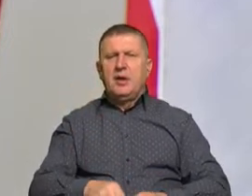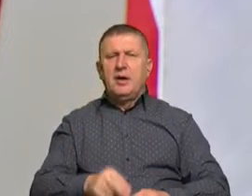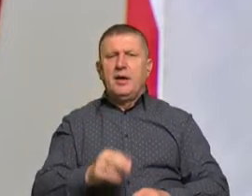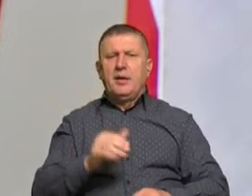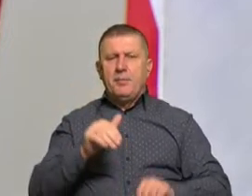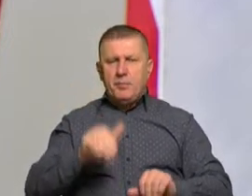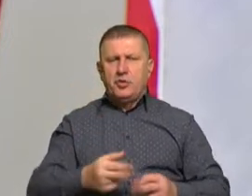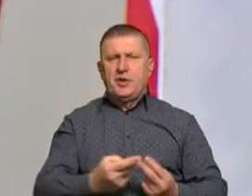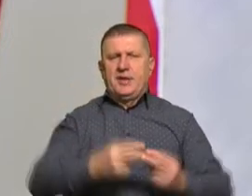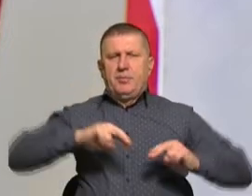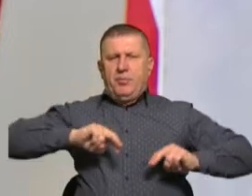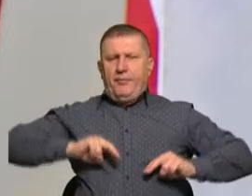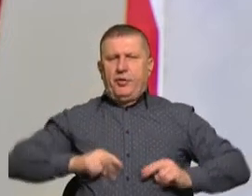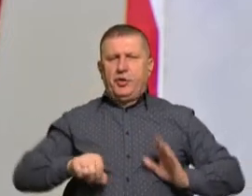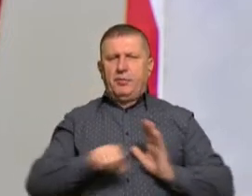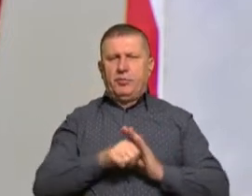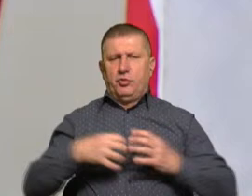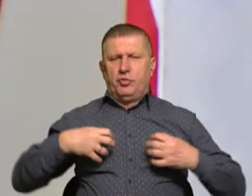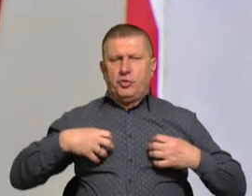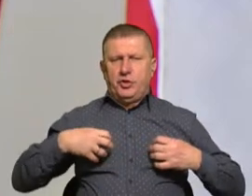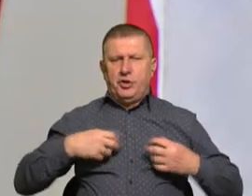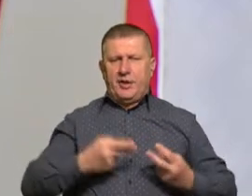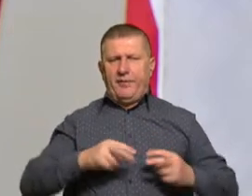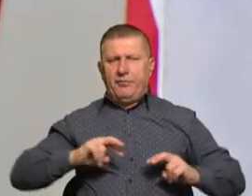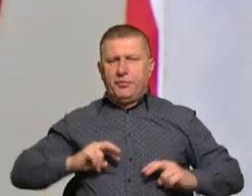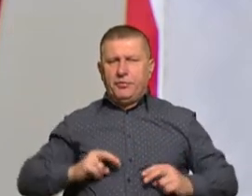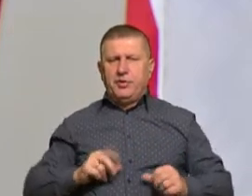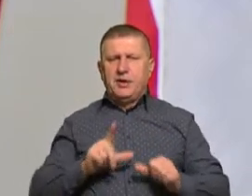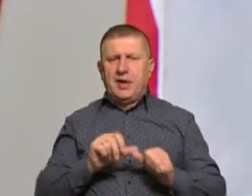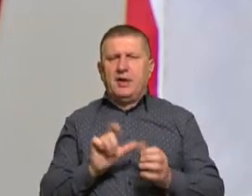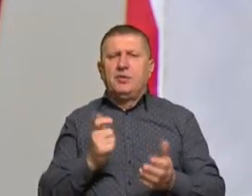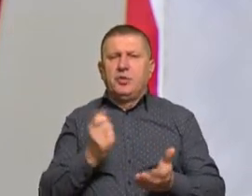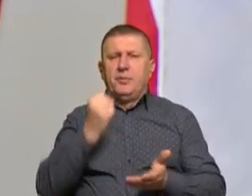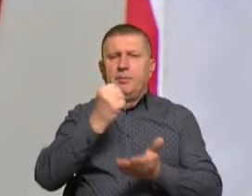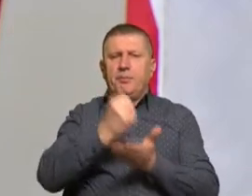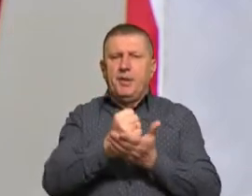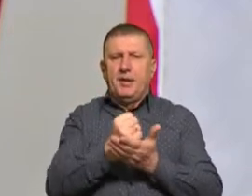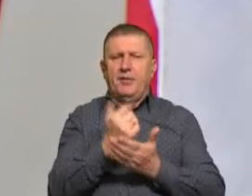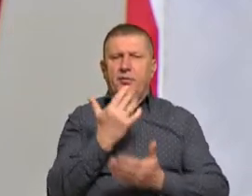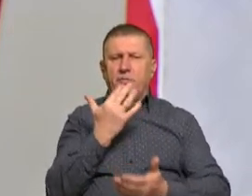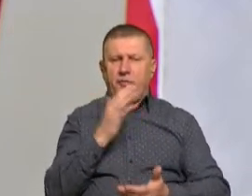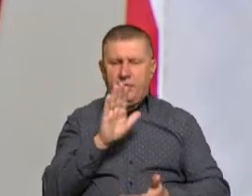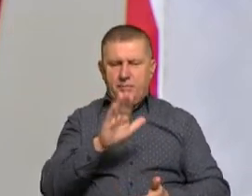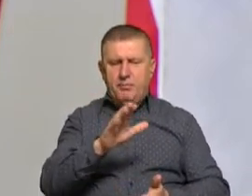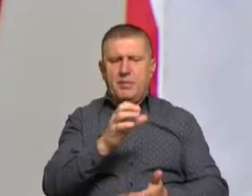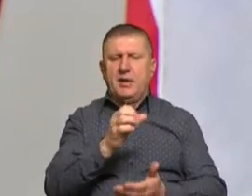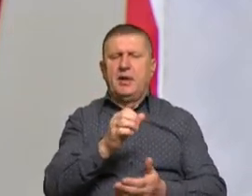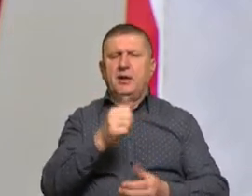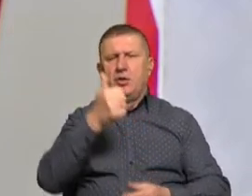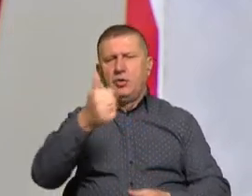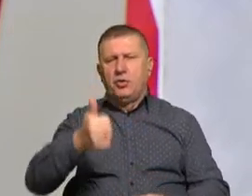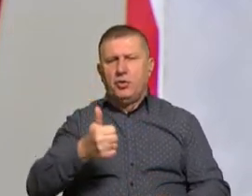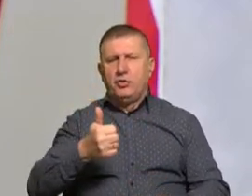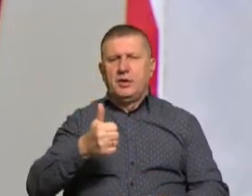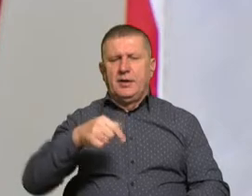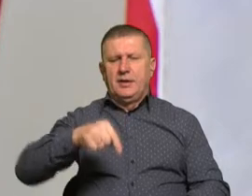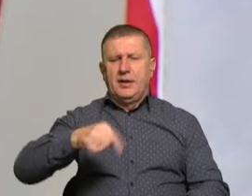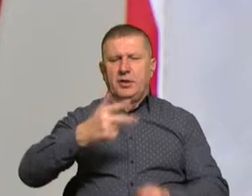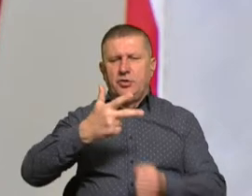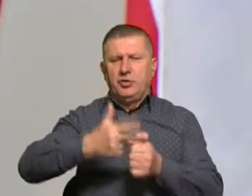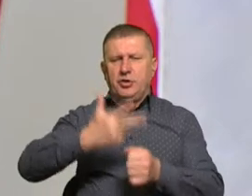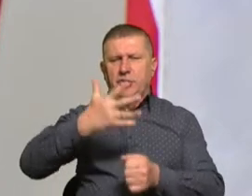założenia, te współczynniki recyklingu, które teraz prawo przewiduje. Tutaj za rok bieżący